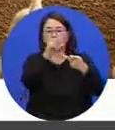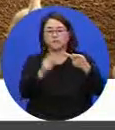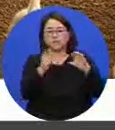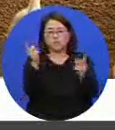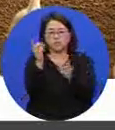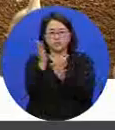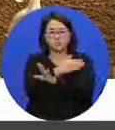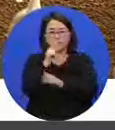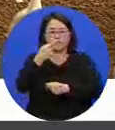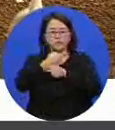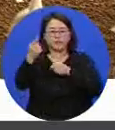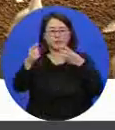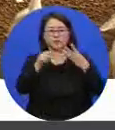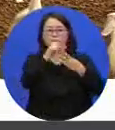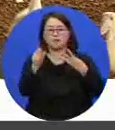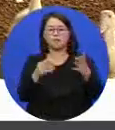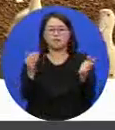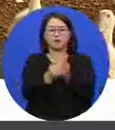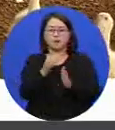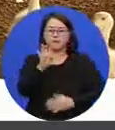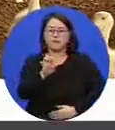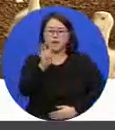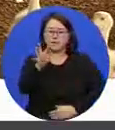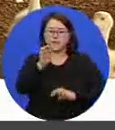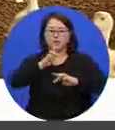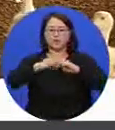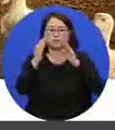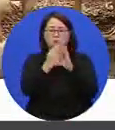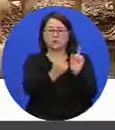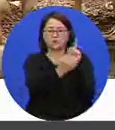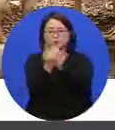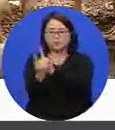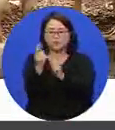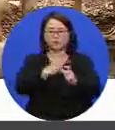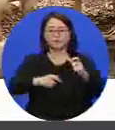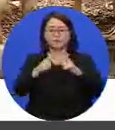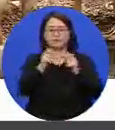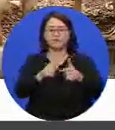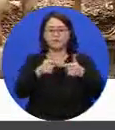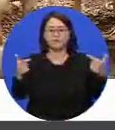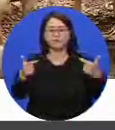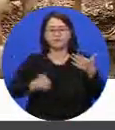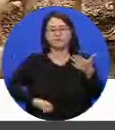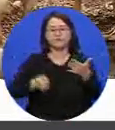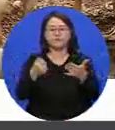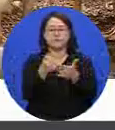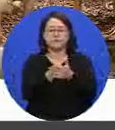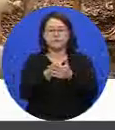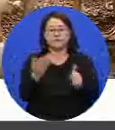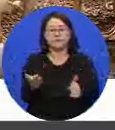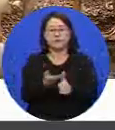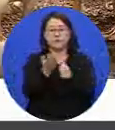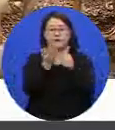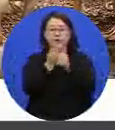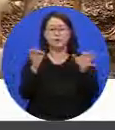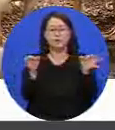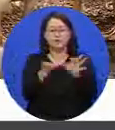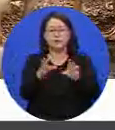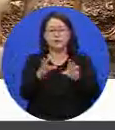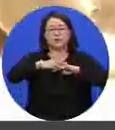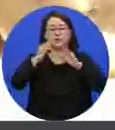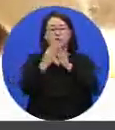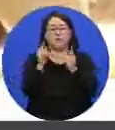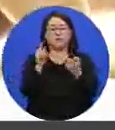3월까지 44개 오리 농가를 대상으로 추가로 실시하기로 했습니다. 전라북도는 사육 일시 중단 농가에